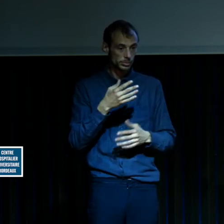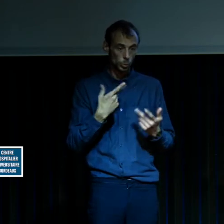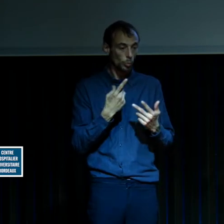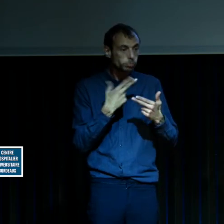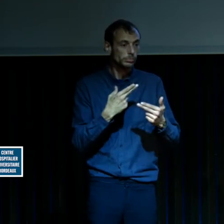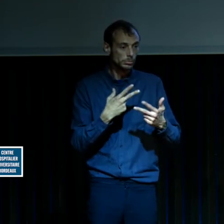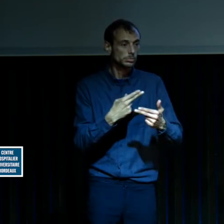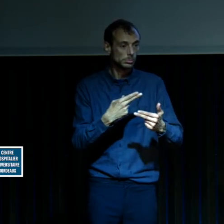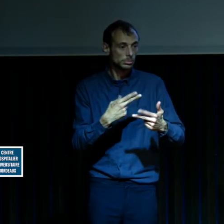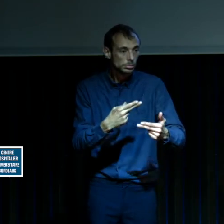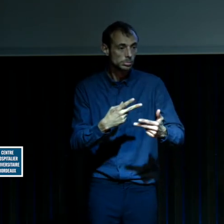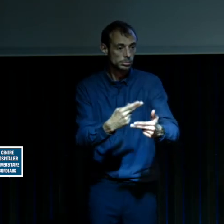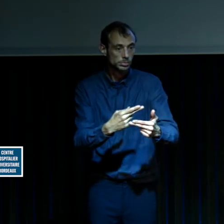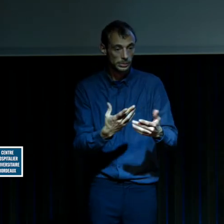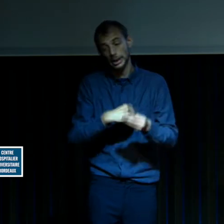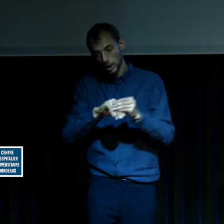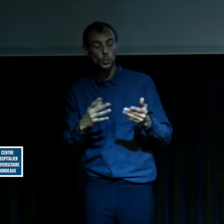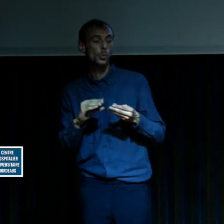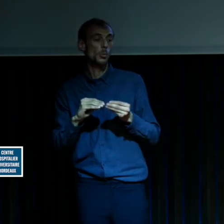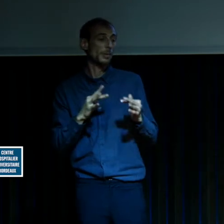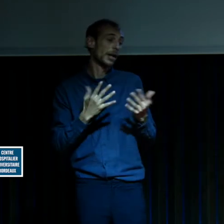un trouble de la parole.